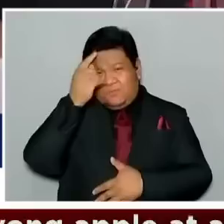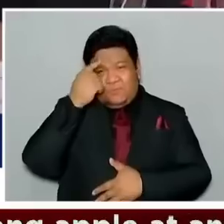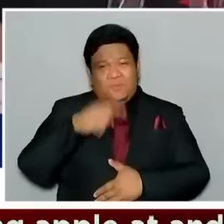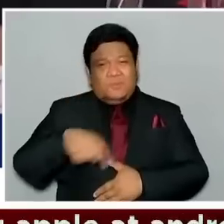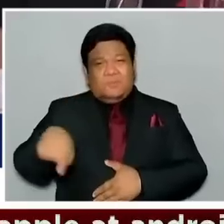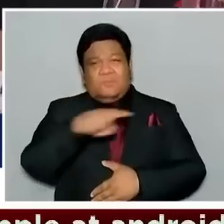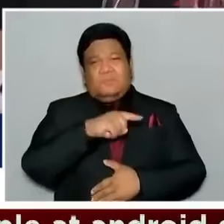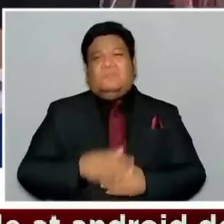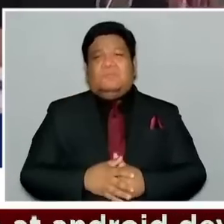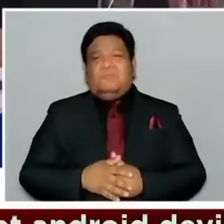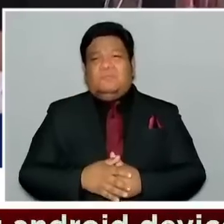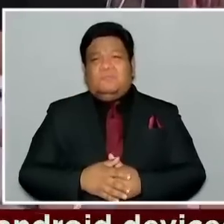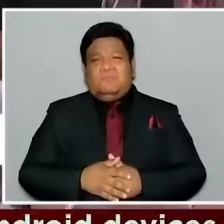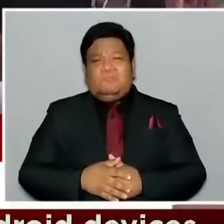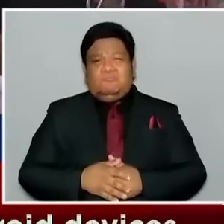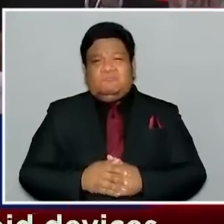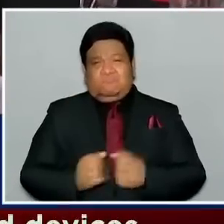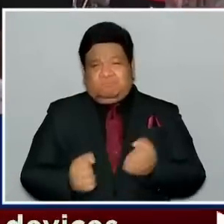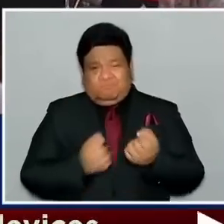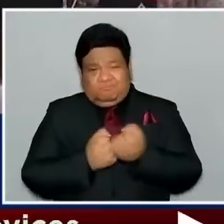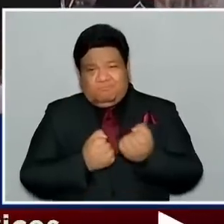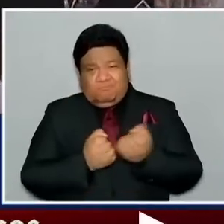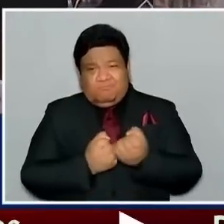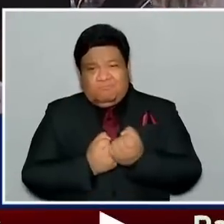Binuhay niya ng tatay.